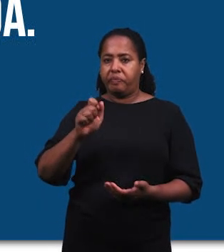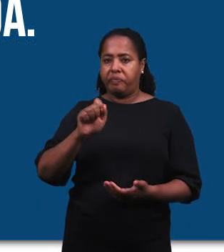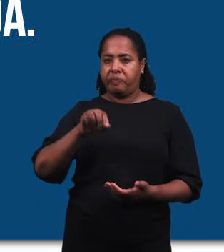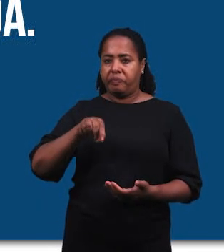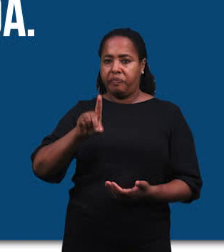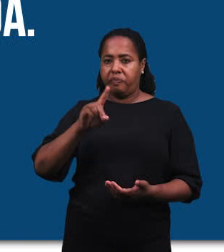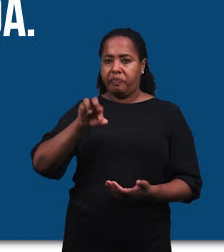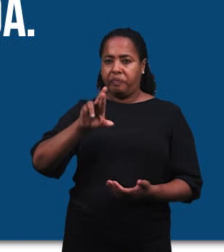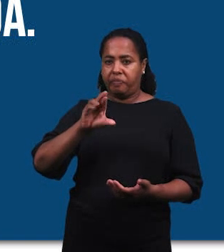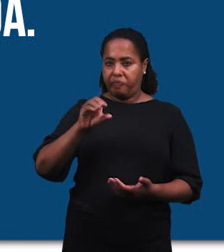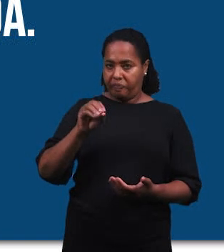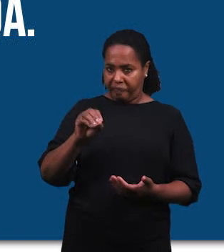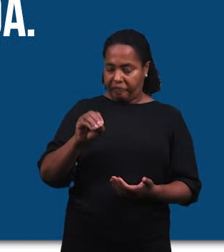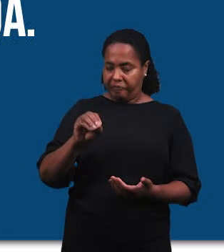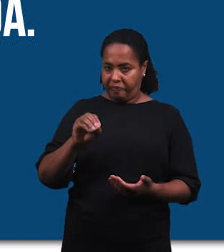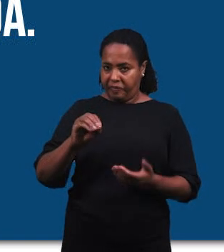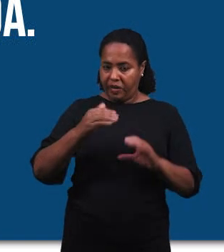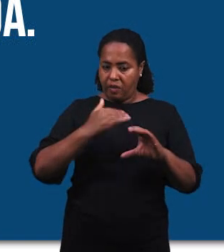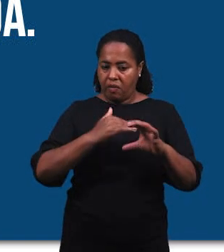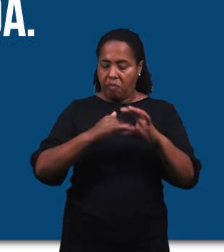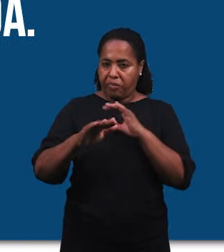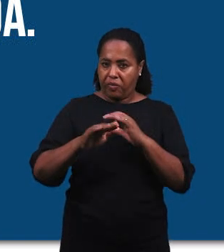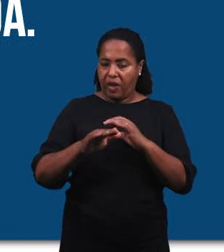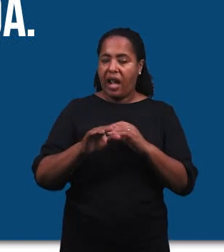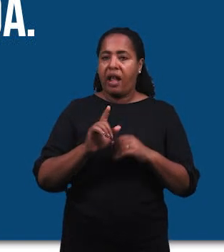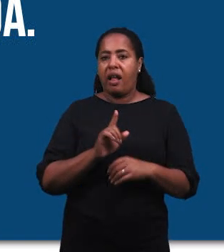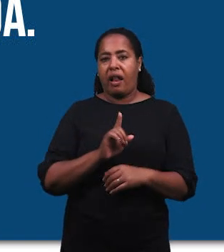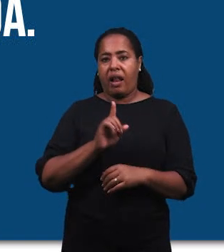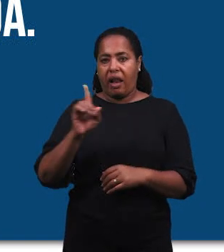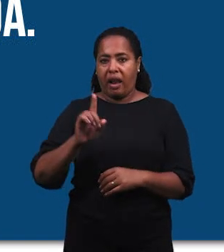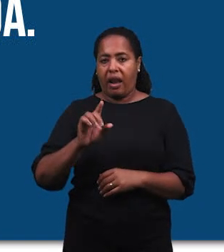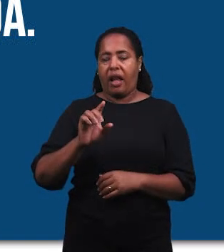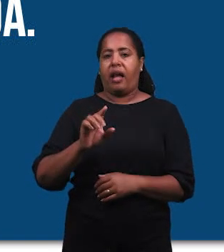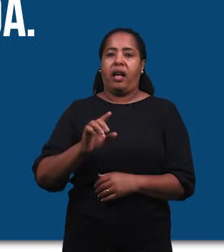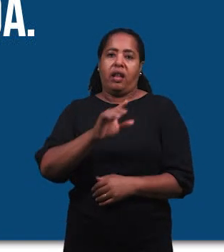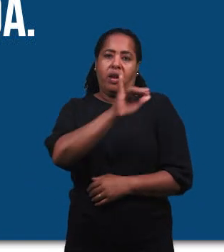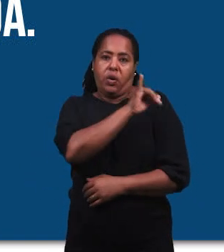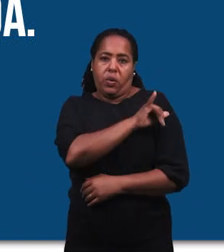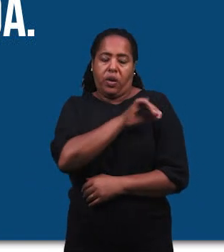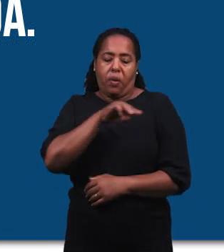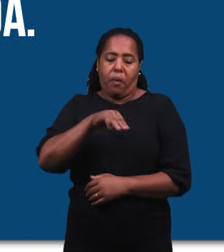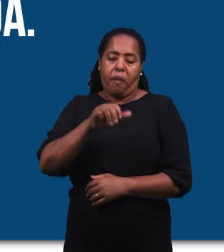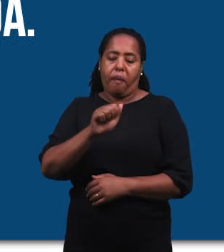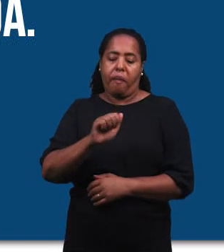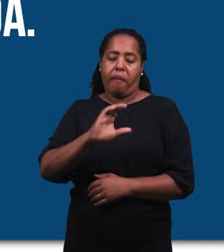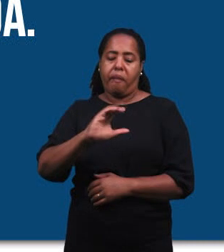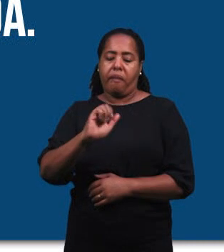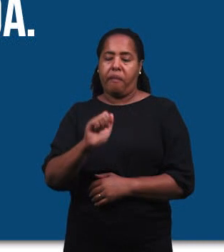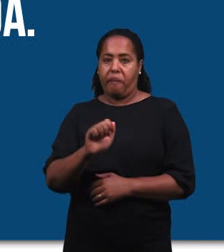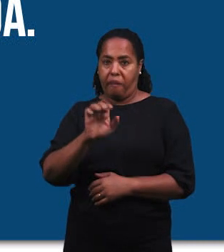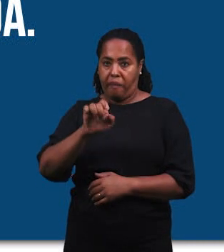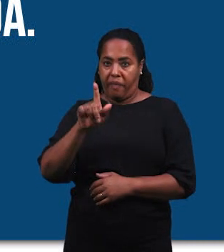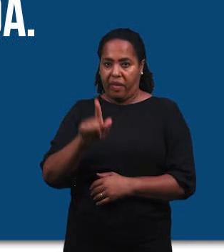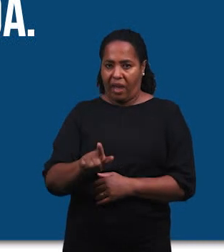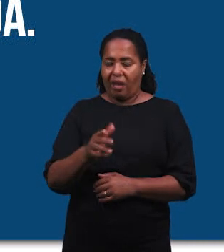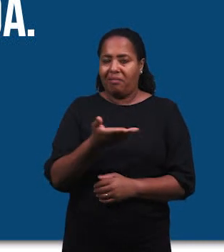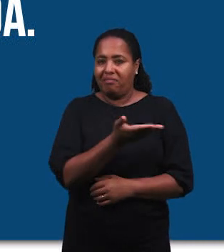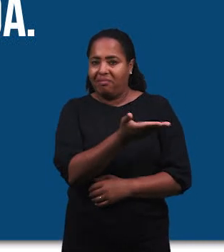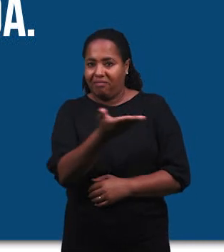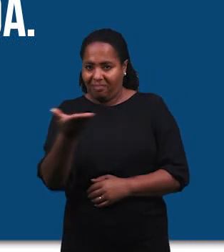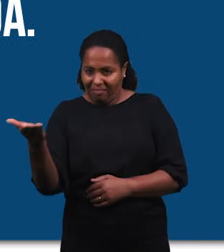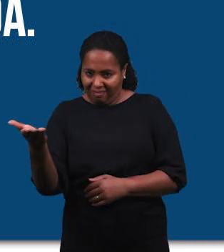Алессандро де Соза церкви Макаэ Рио-де-Жаны. Возлюбленные братья и сестры из церкви